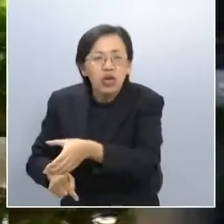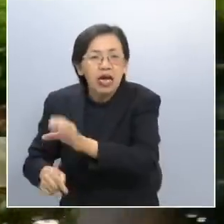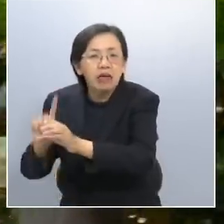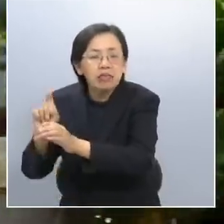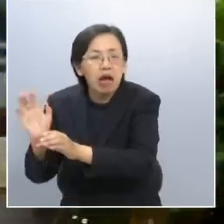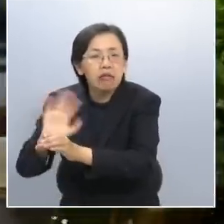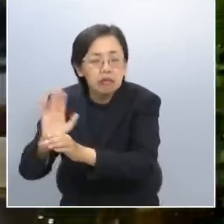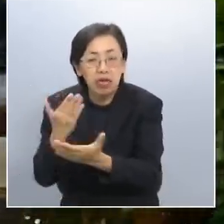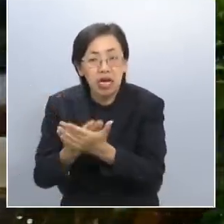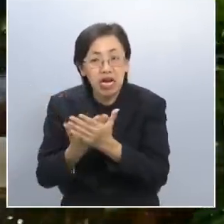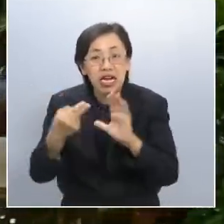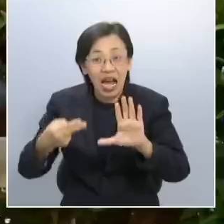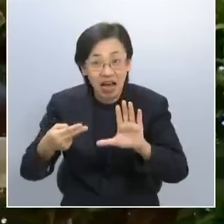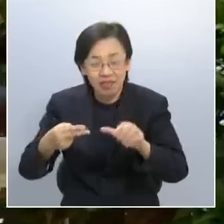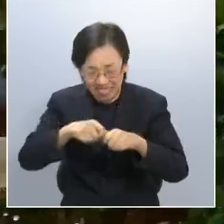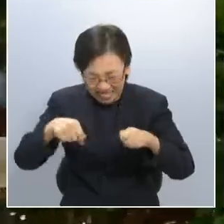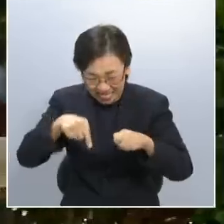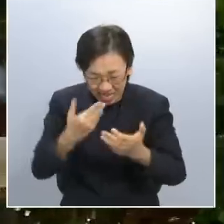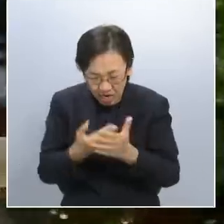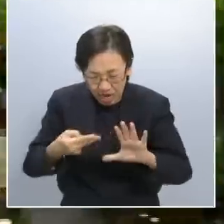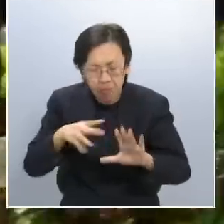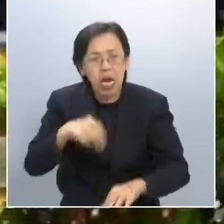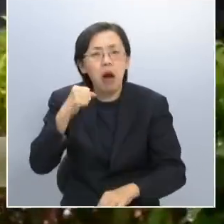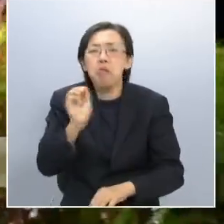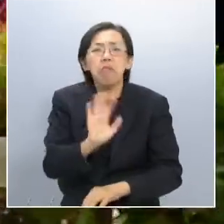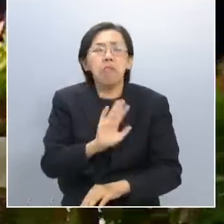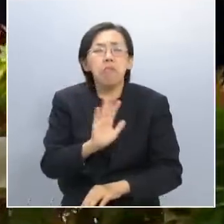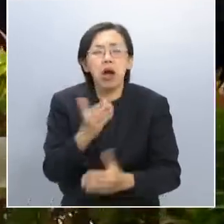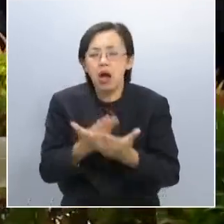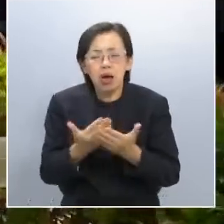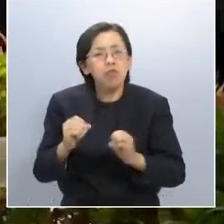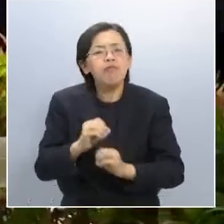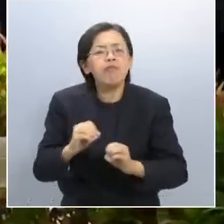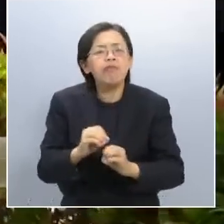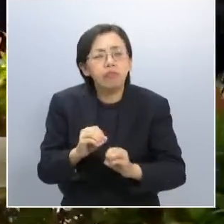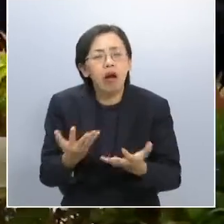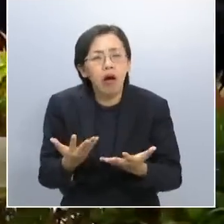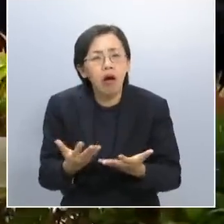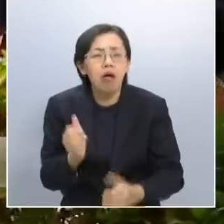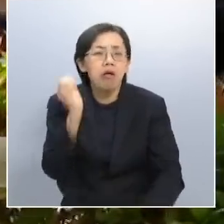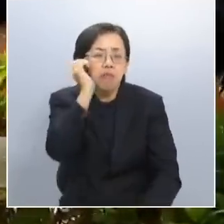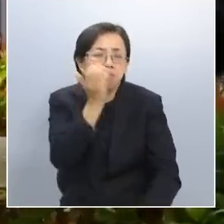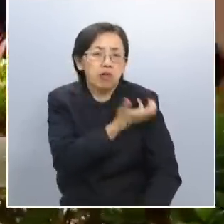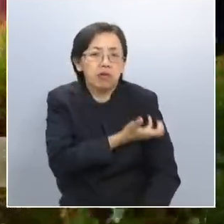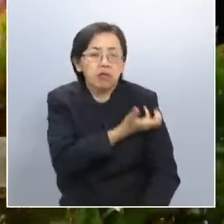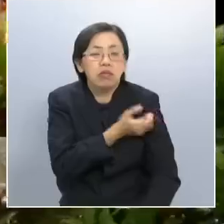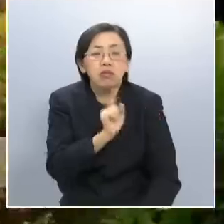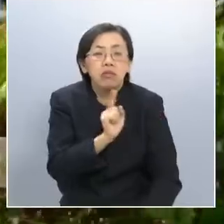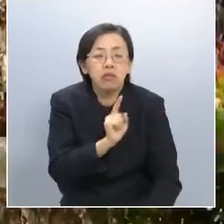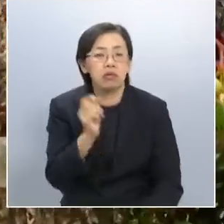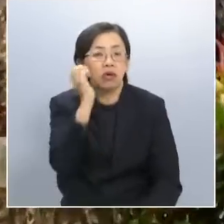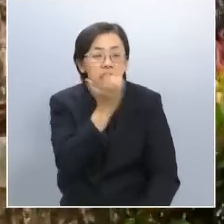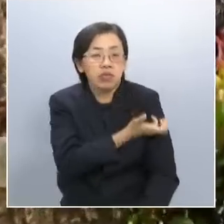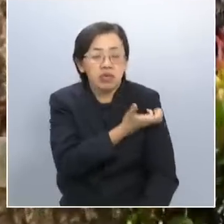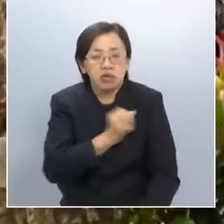50,000 บาทที่อยู่ในกระเป๋าของก้อยไปโดยอ้างบอกว่าไม่มีเงินอยู่ค่ะ โทรศัพท์มือถือ iPhone ของก้อยล่ะ คือรับว่าเอา